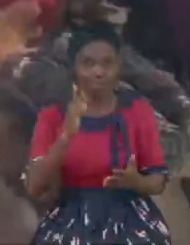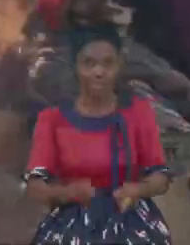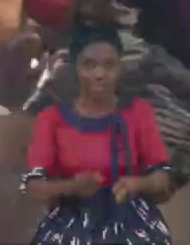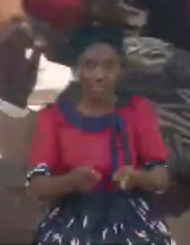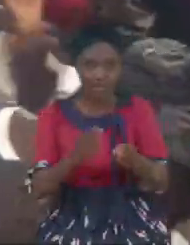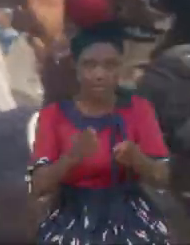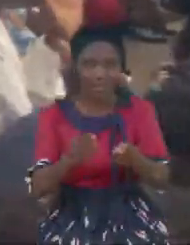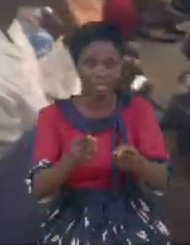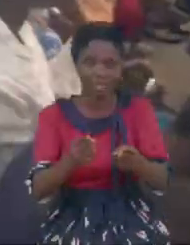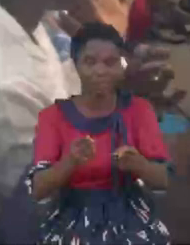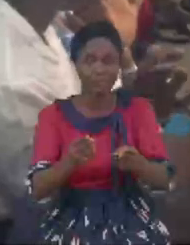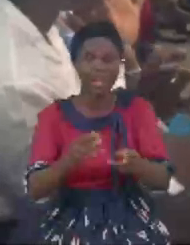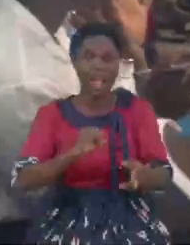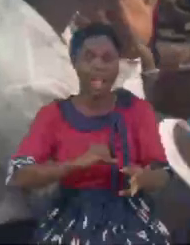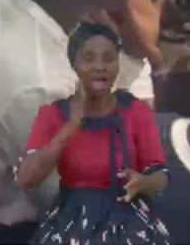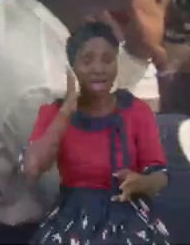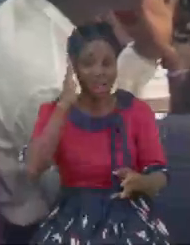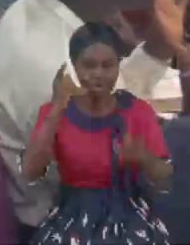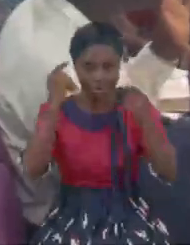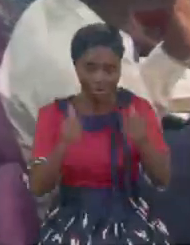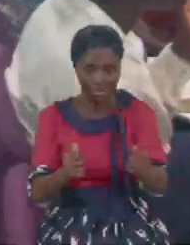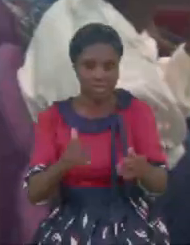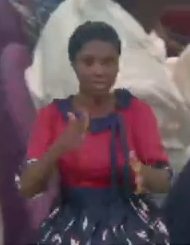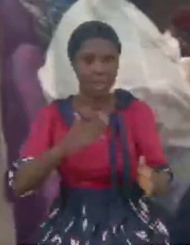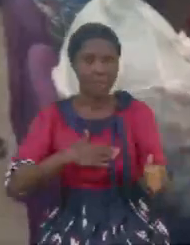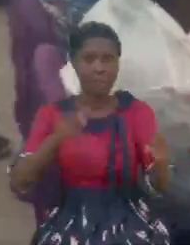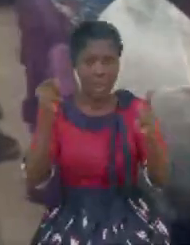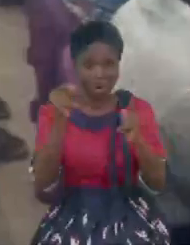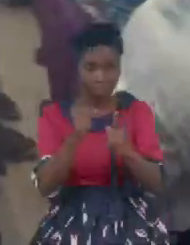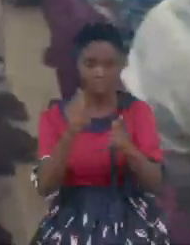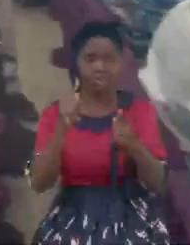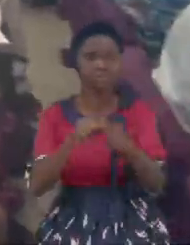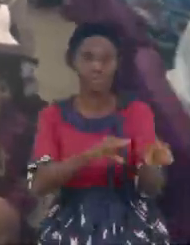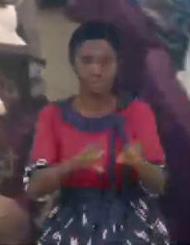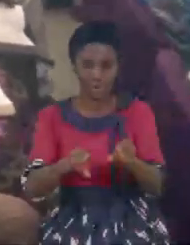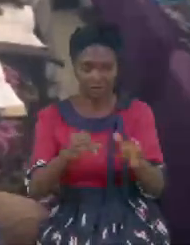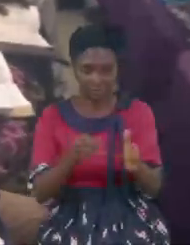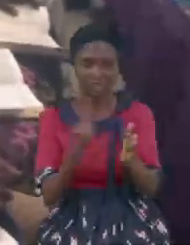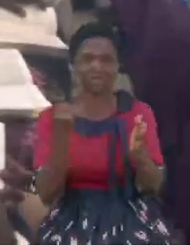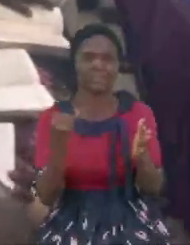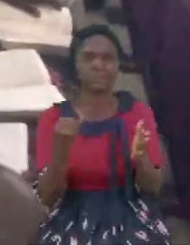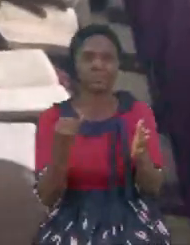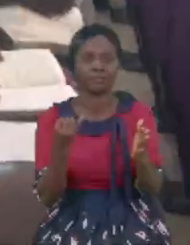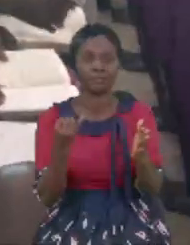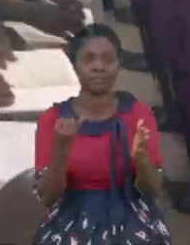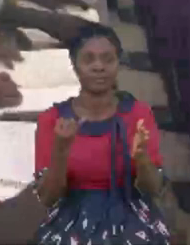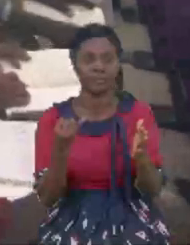vu. Car je veille sur ma parole pour l'exécuter.